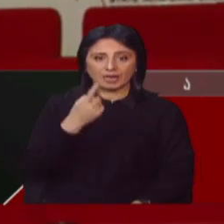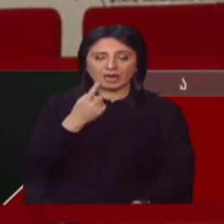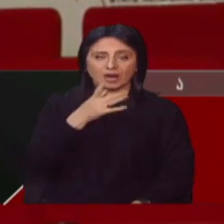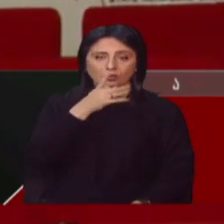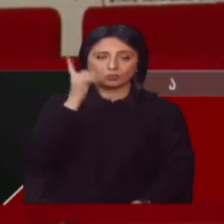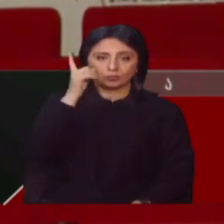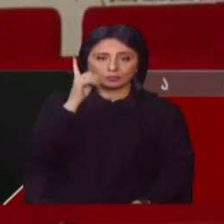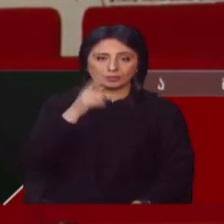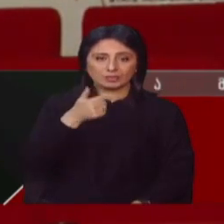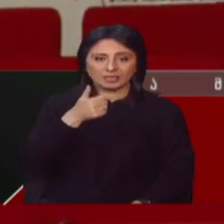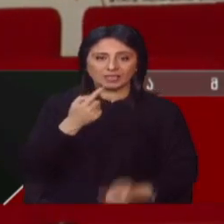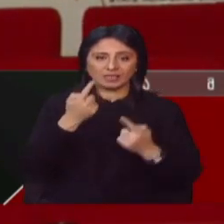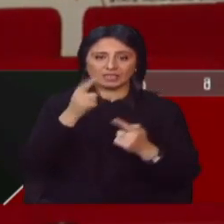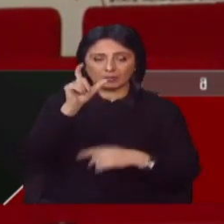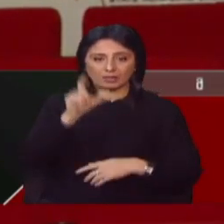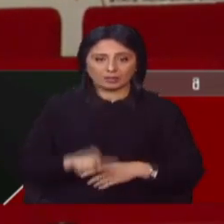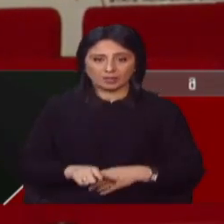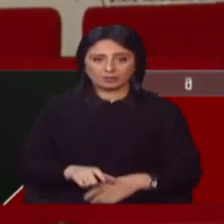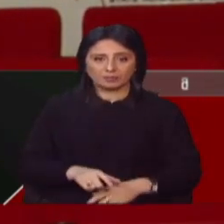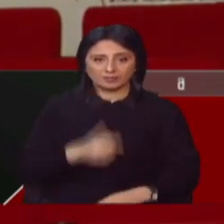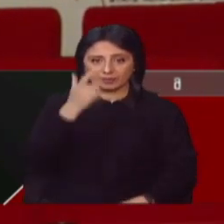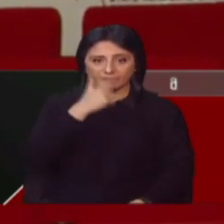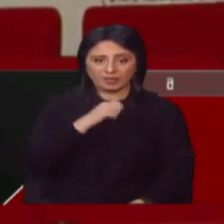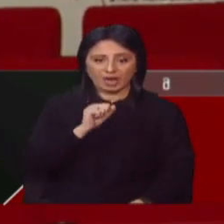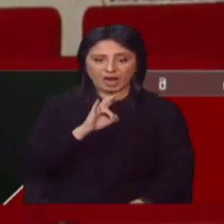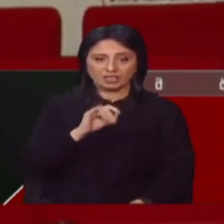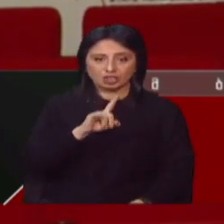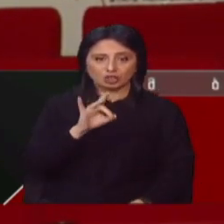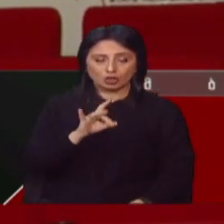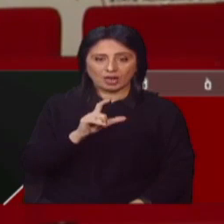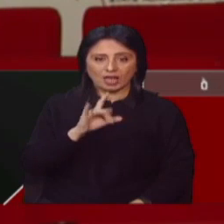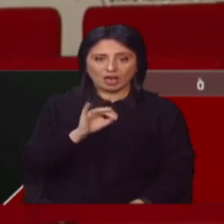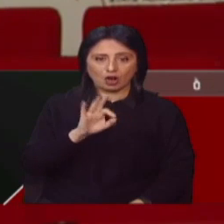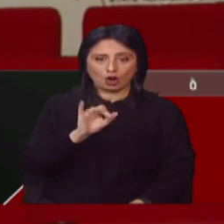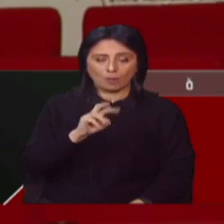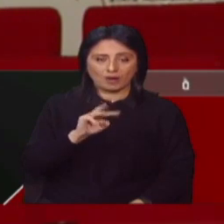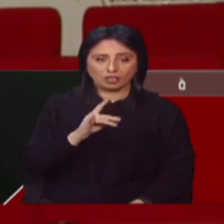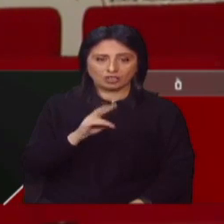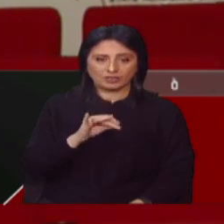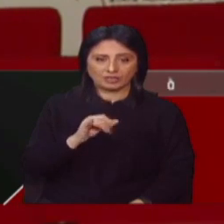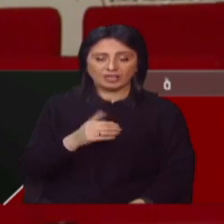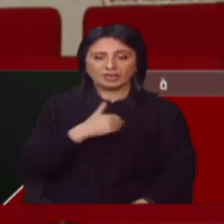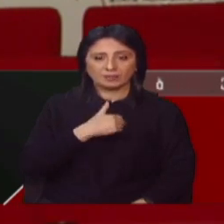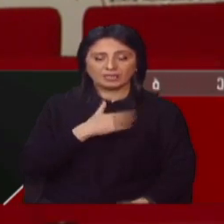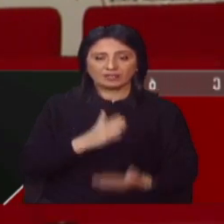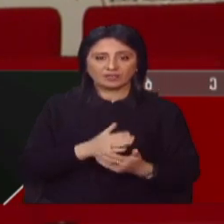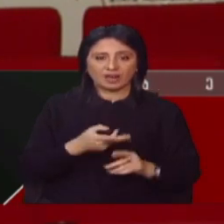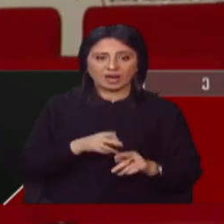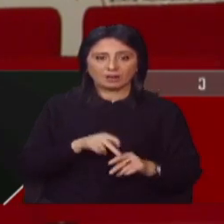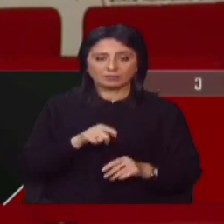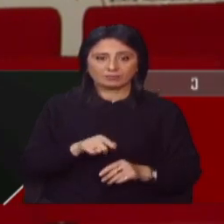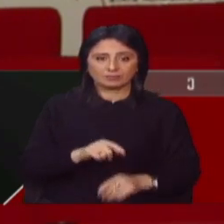დროს დიდმა ადამიანმა, ბატონმა ანზორ ერქომაიშვილმა. Da, იმედები გვაქვს, რომ ამ